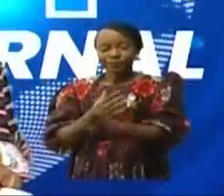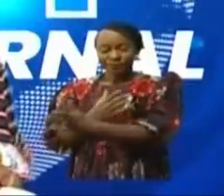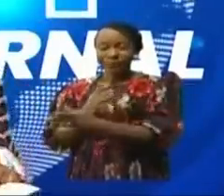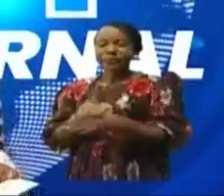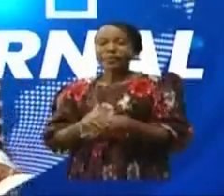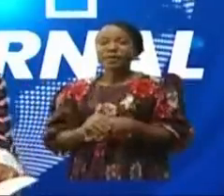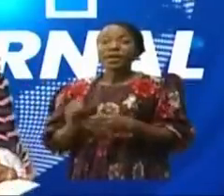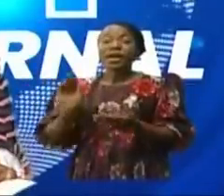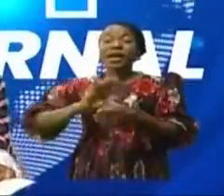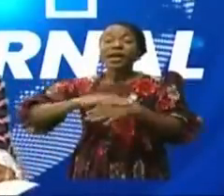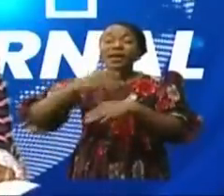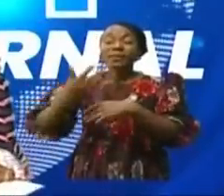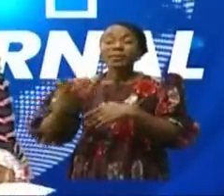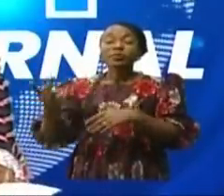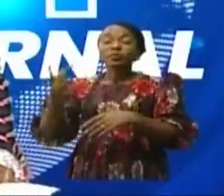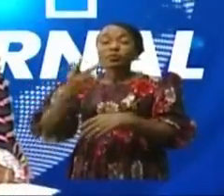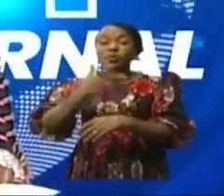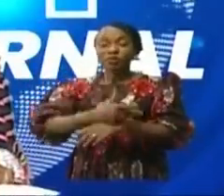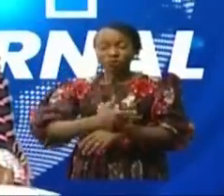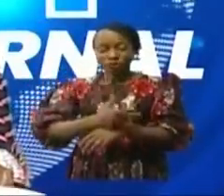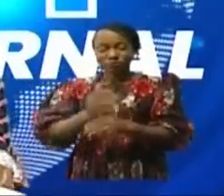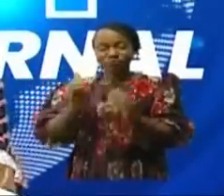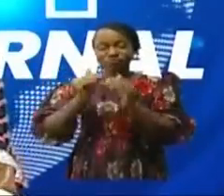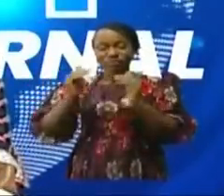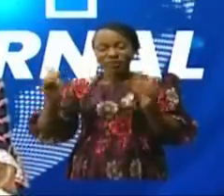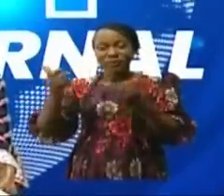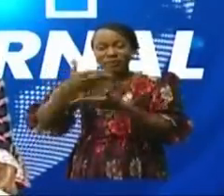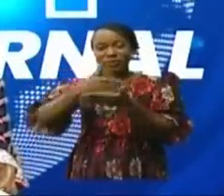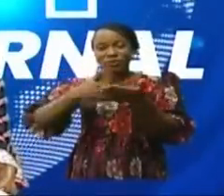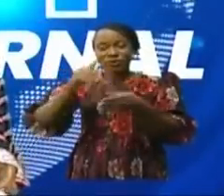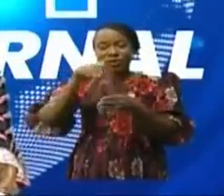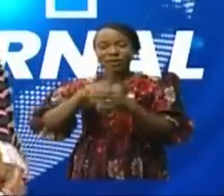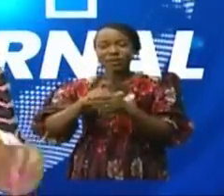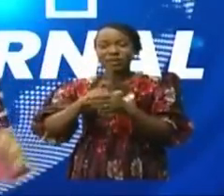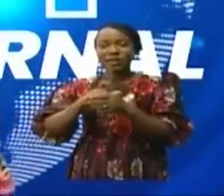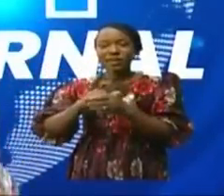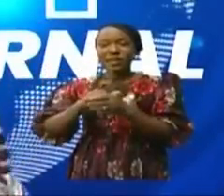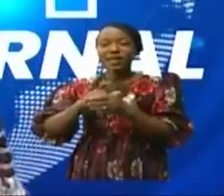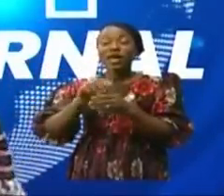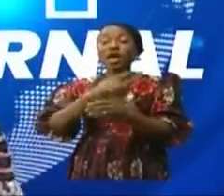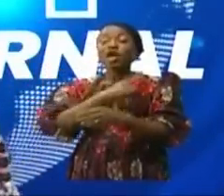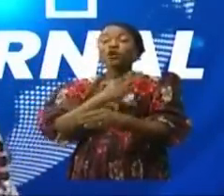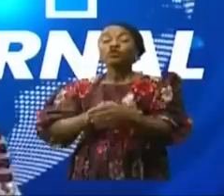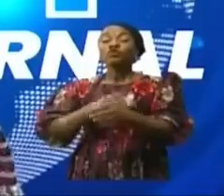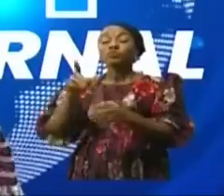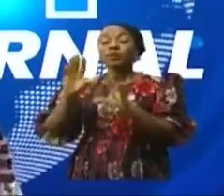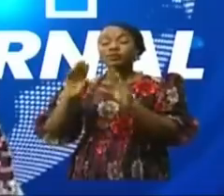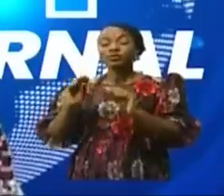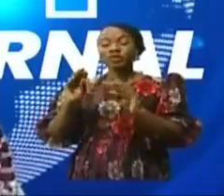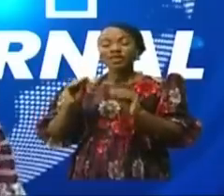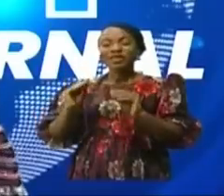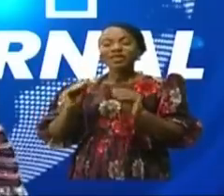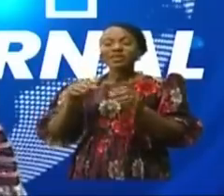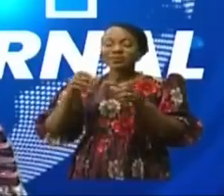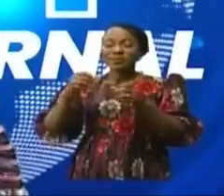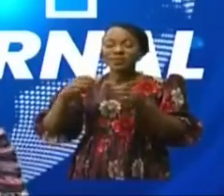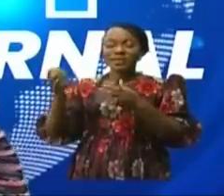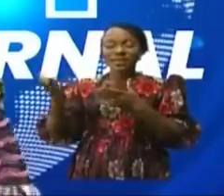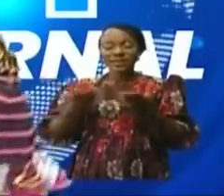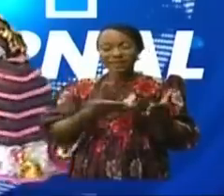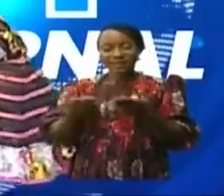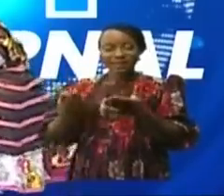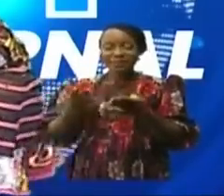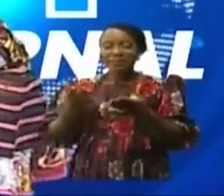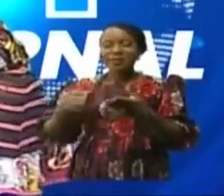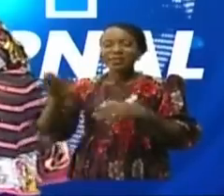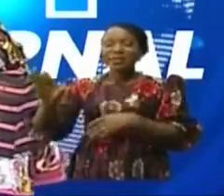Et après 3 jours de vives tensions, le calme s'observe à Goma dans la province du Nord Kivu. Magasins, boutiques, marchés et taxis ont fonctionné